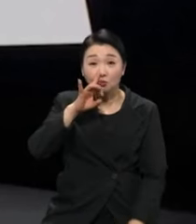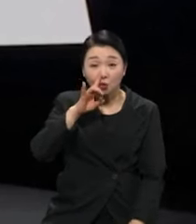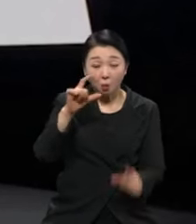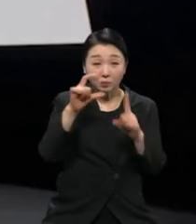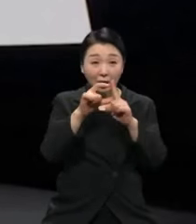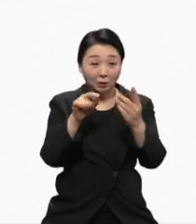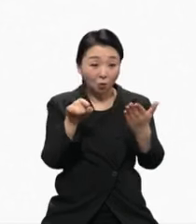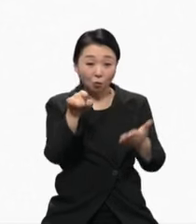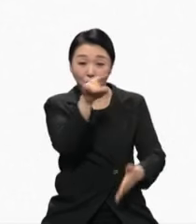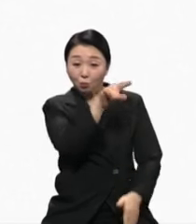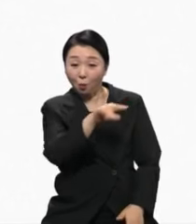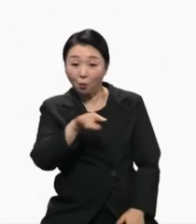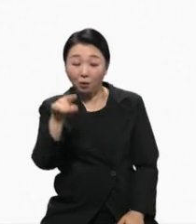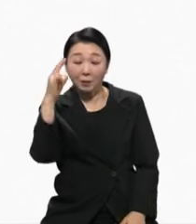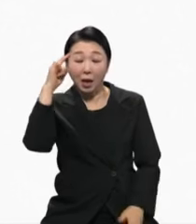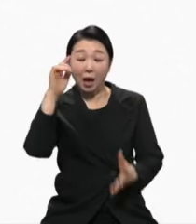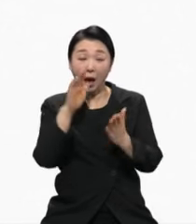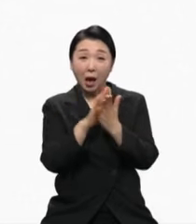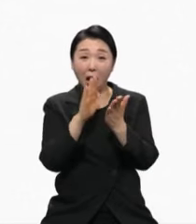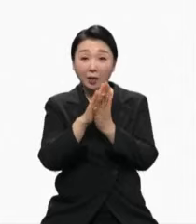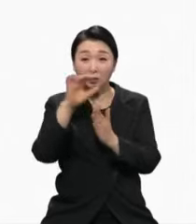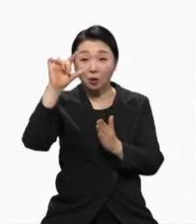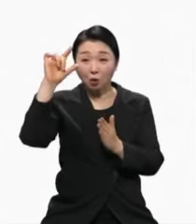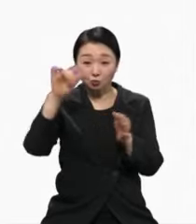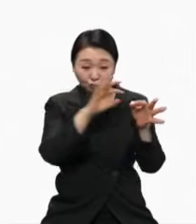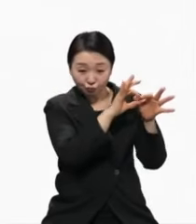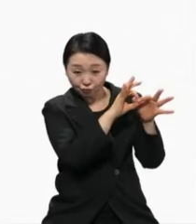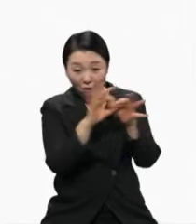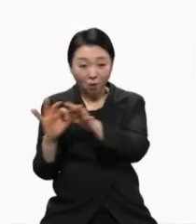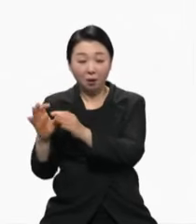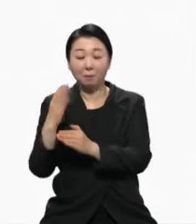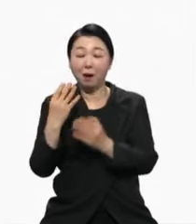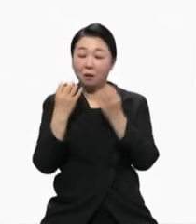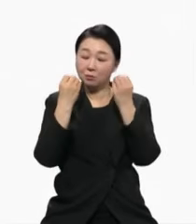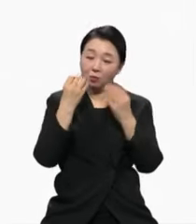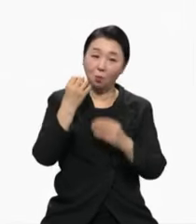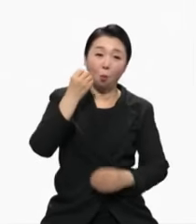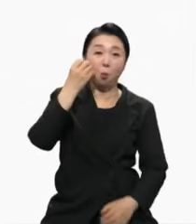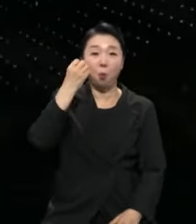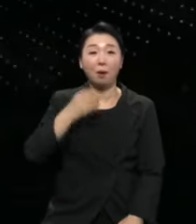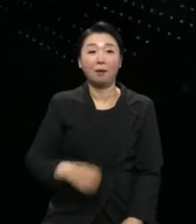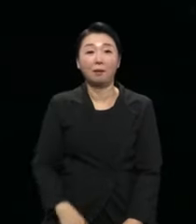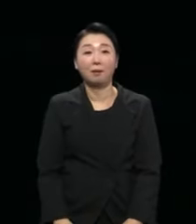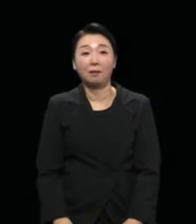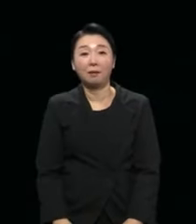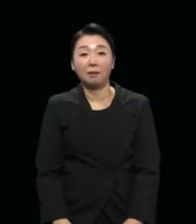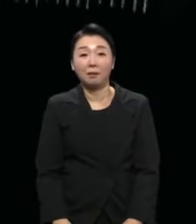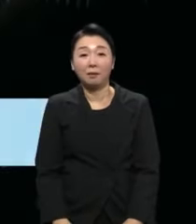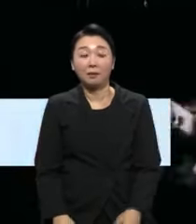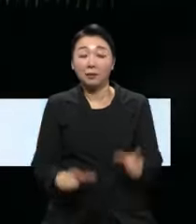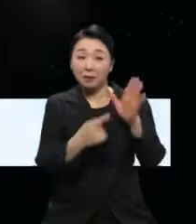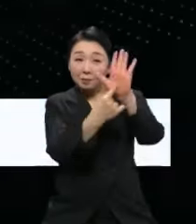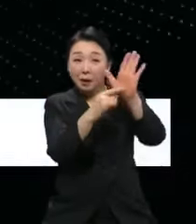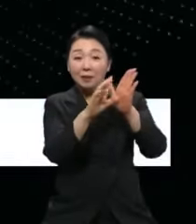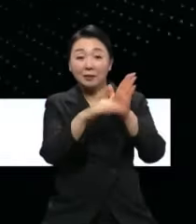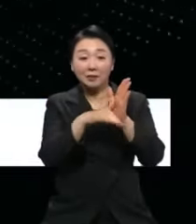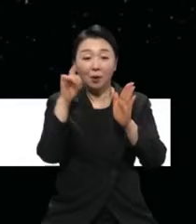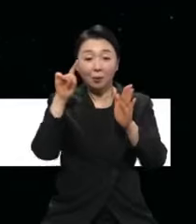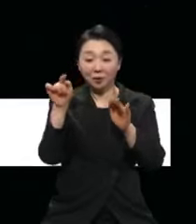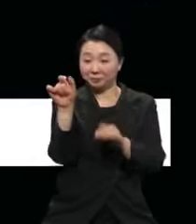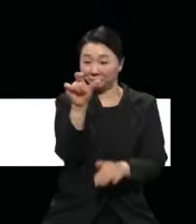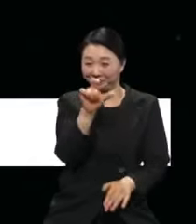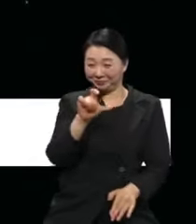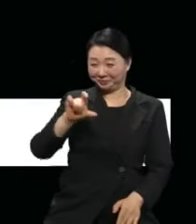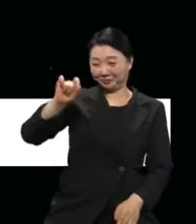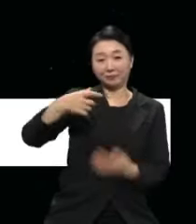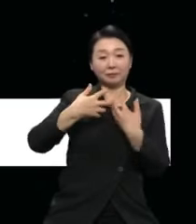동그라미를 그리면 저절로 구글 검색으로 연결되는 기능도 새로 나왔습니다. 이날 언팩 행사에선 반지 모양의 웨어러블